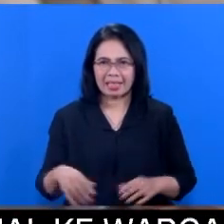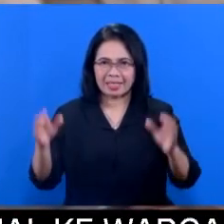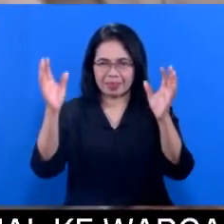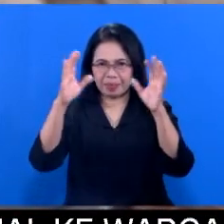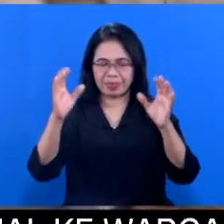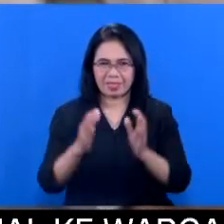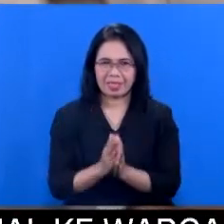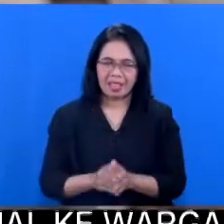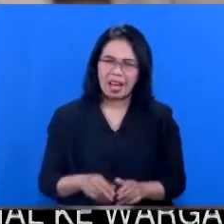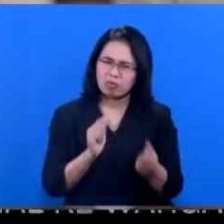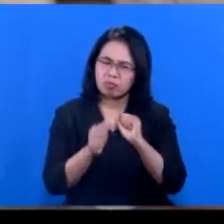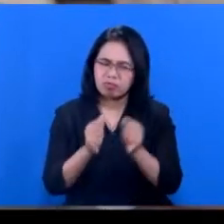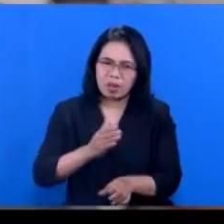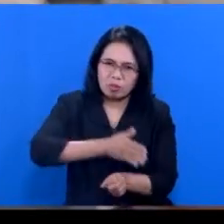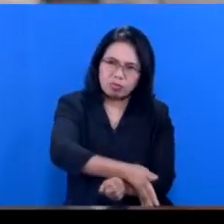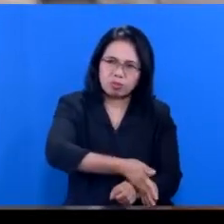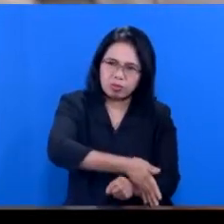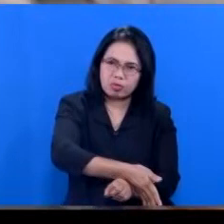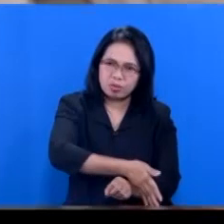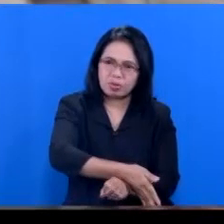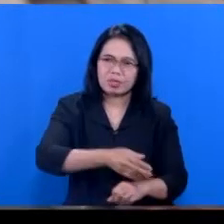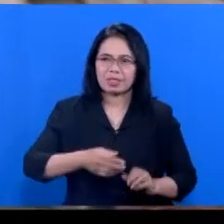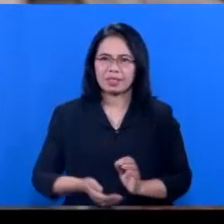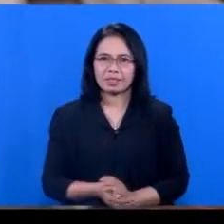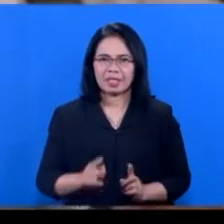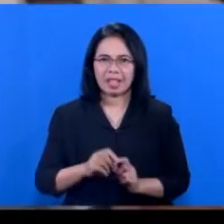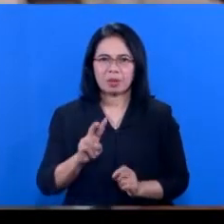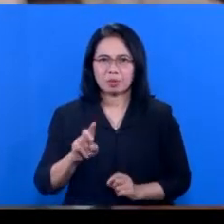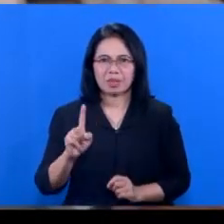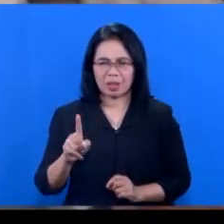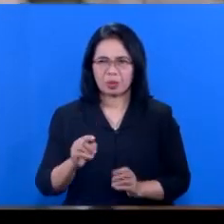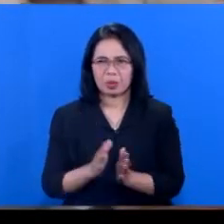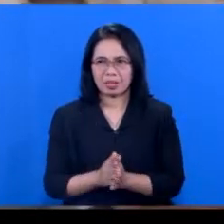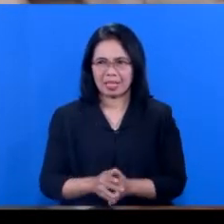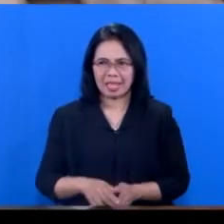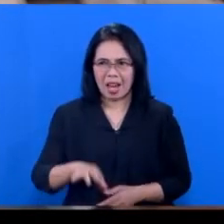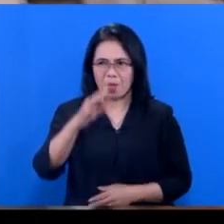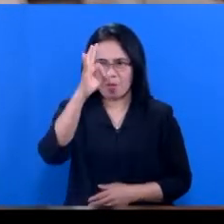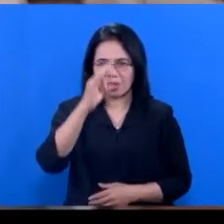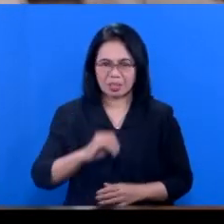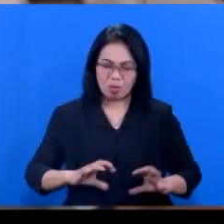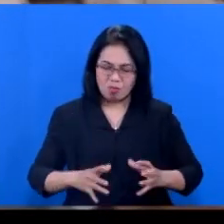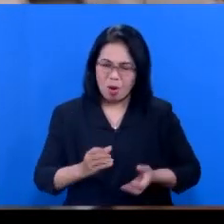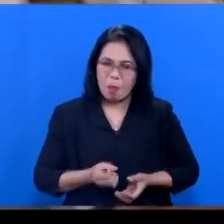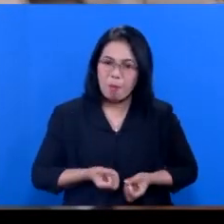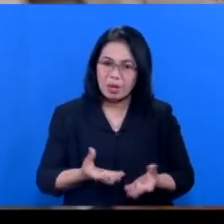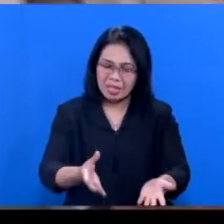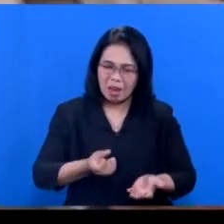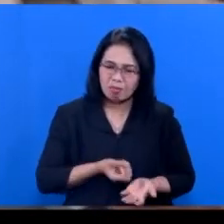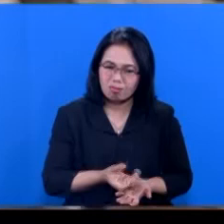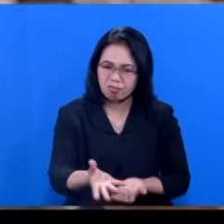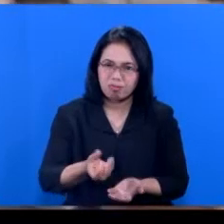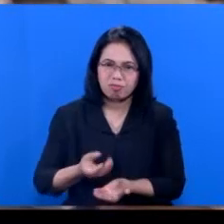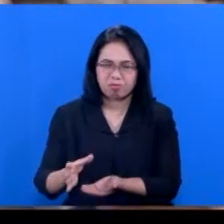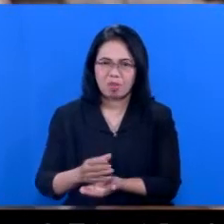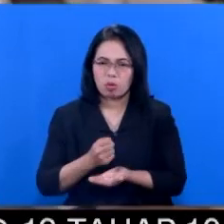tahun 2021, Polres Blitar Kota melakukan penyaluran daging kurban dan beras